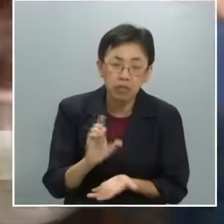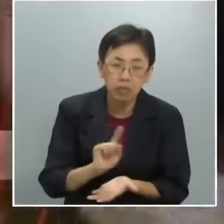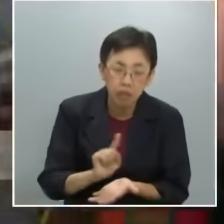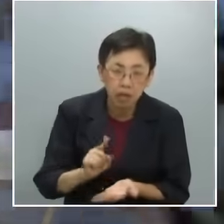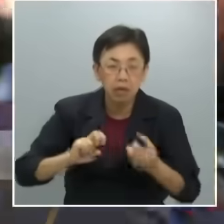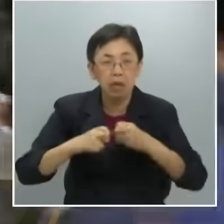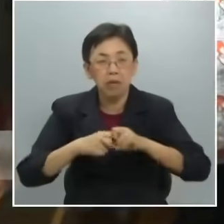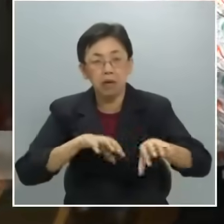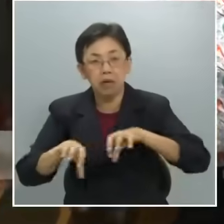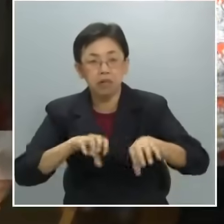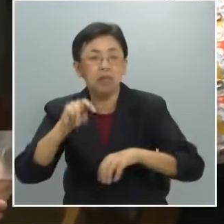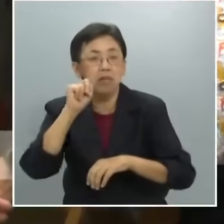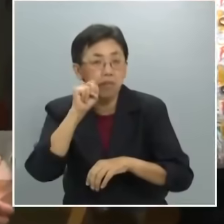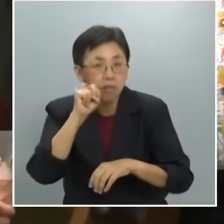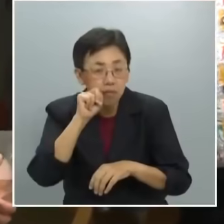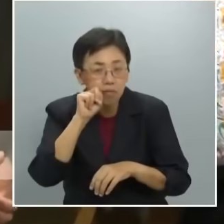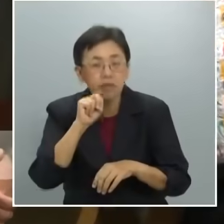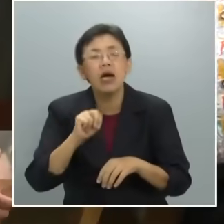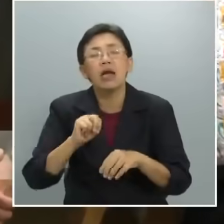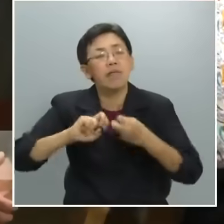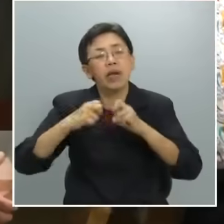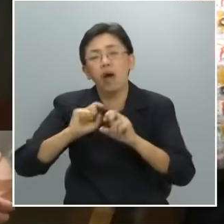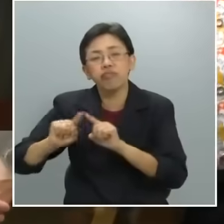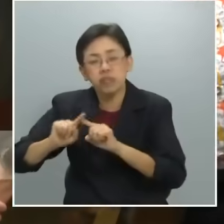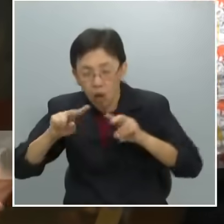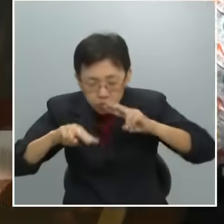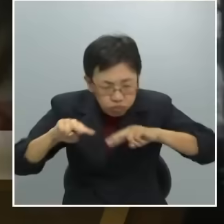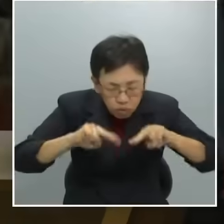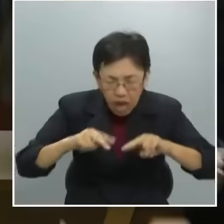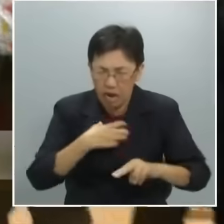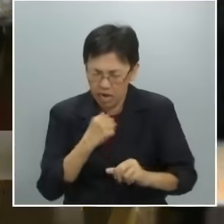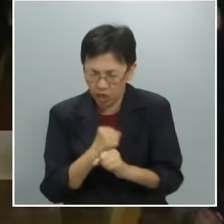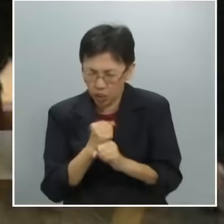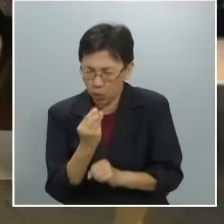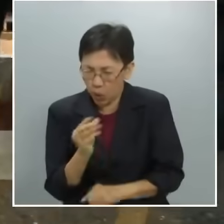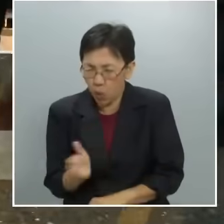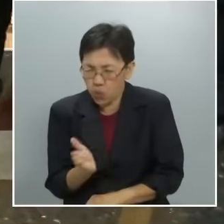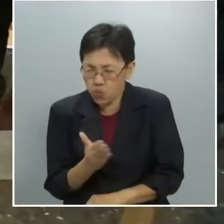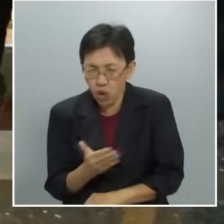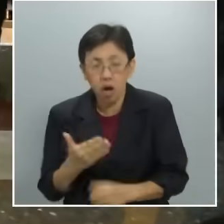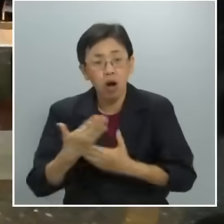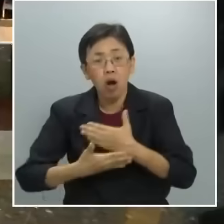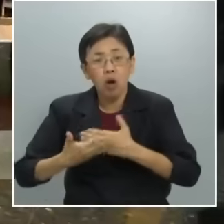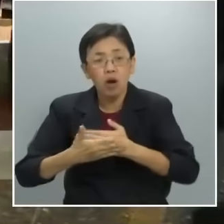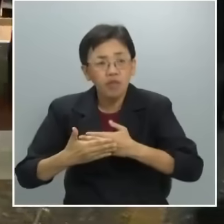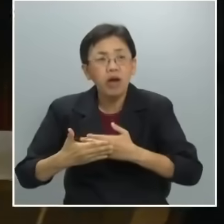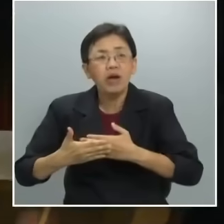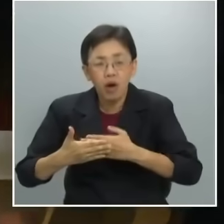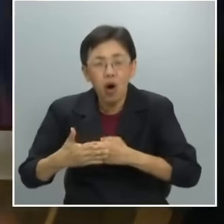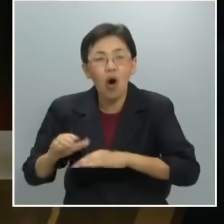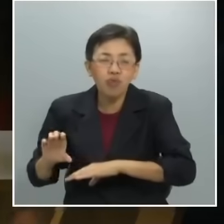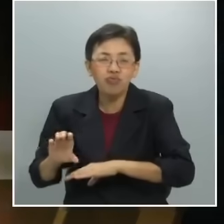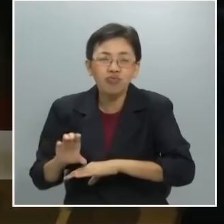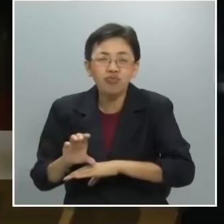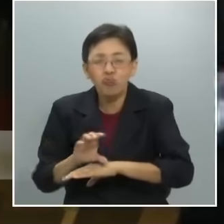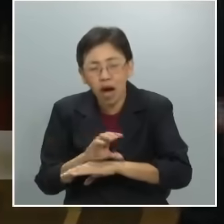บริหารจัดการน้ำและเรื่องอื่นๆที่จะเร่งรัดระหว่างขึ้นรถไฟไปท่านผู้ชมมีบาง